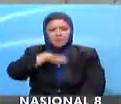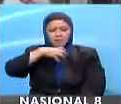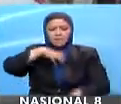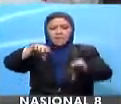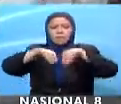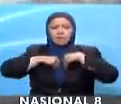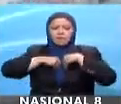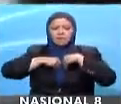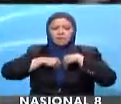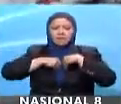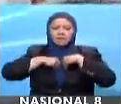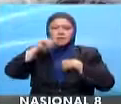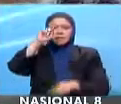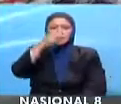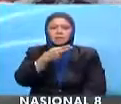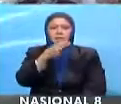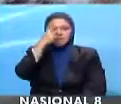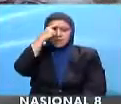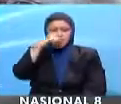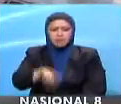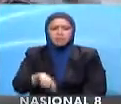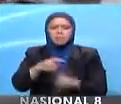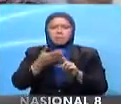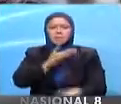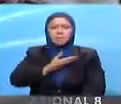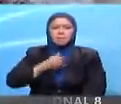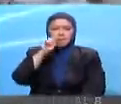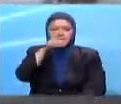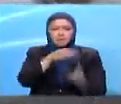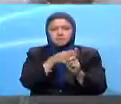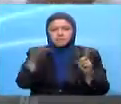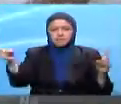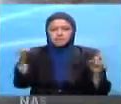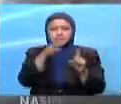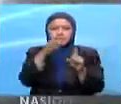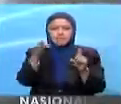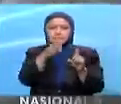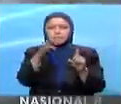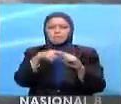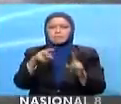haji berhubung jemaah tersasar dan tersesat. Namun mereka dapat dikesan